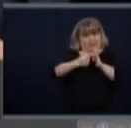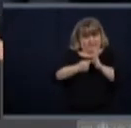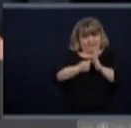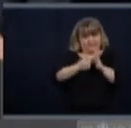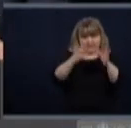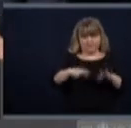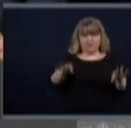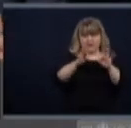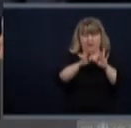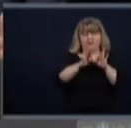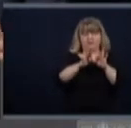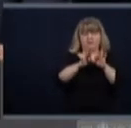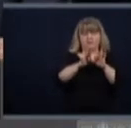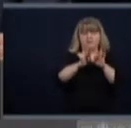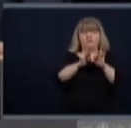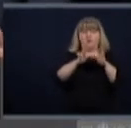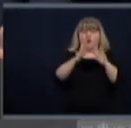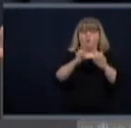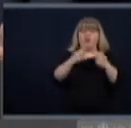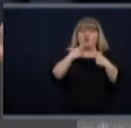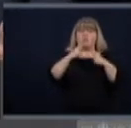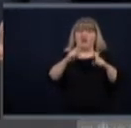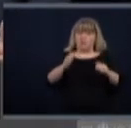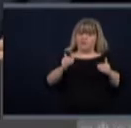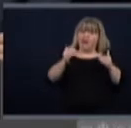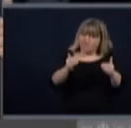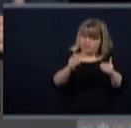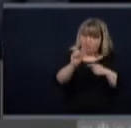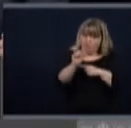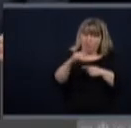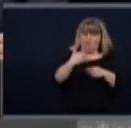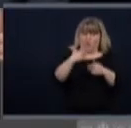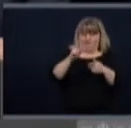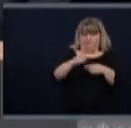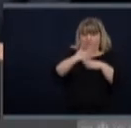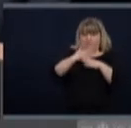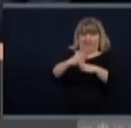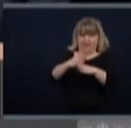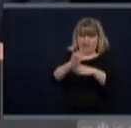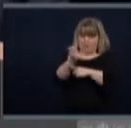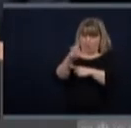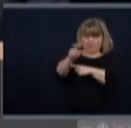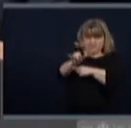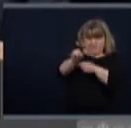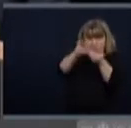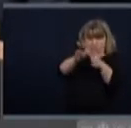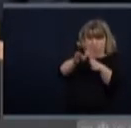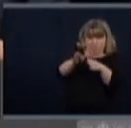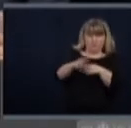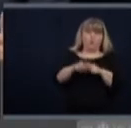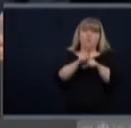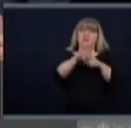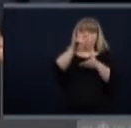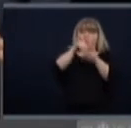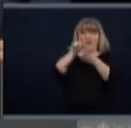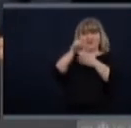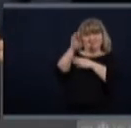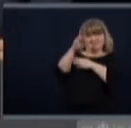voulait annoncer un peu à l'avance, parce qu'il faut se préparer, donc pour le 11 mai, le 19 mai,